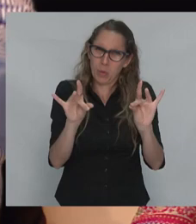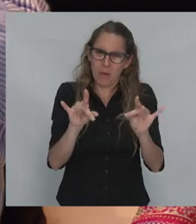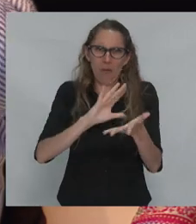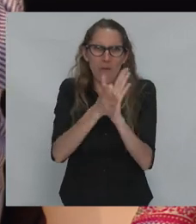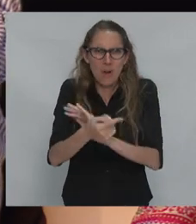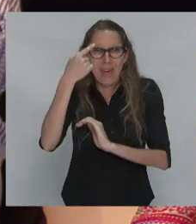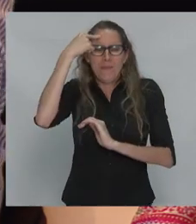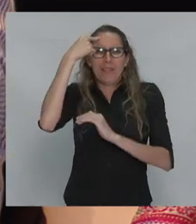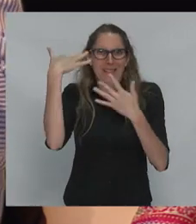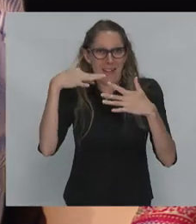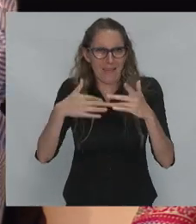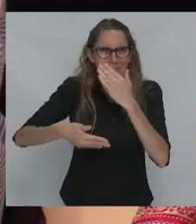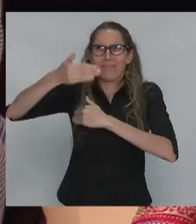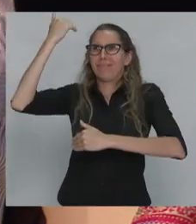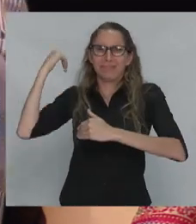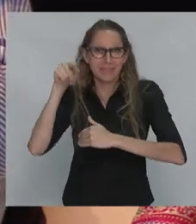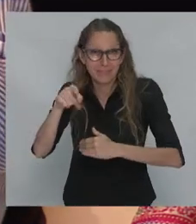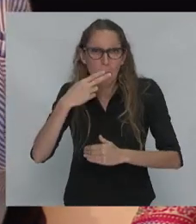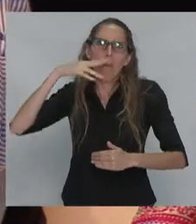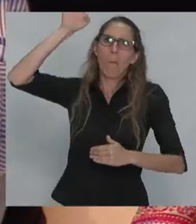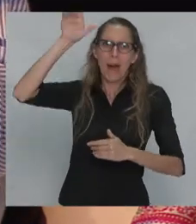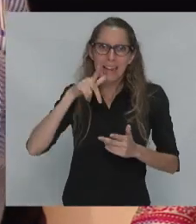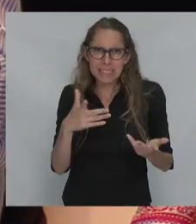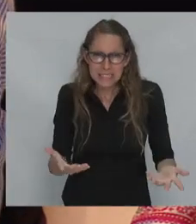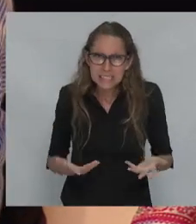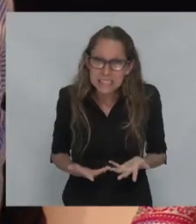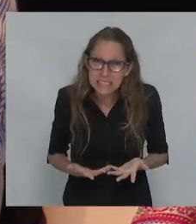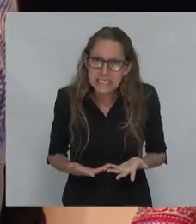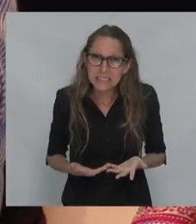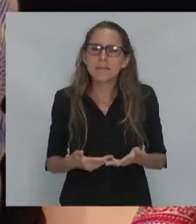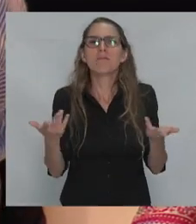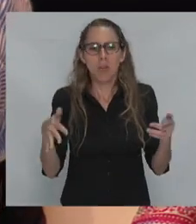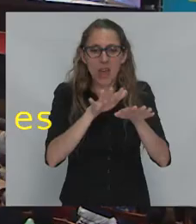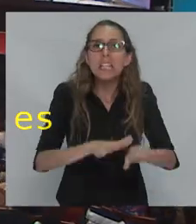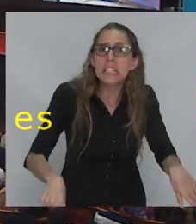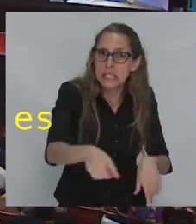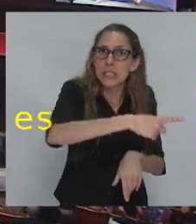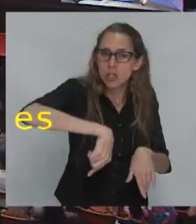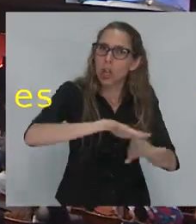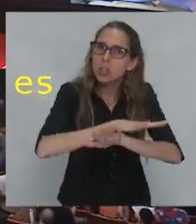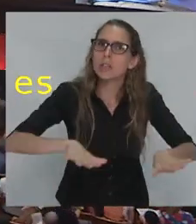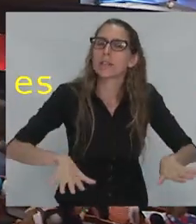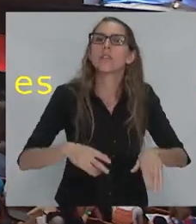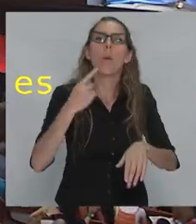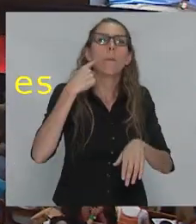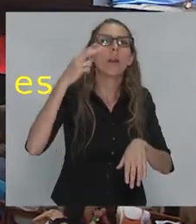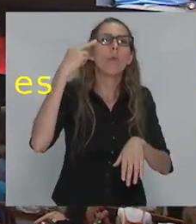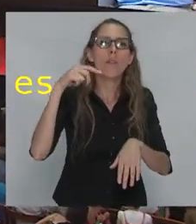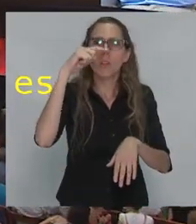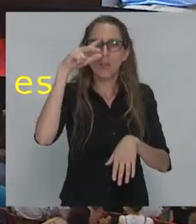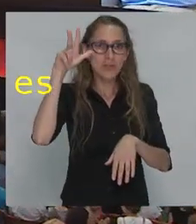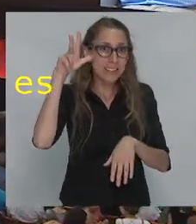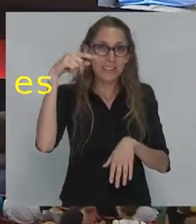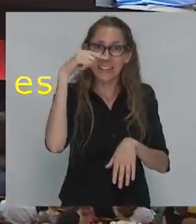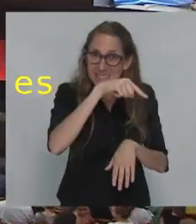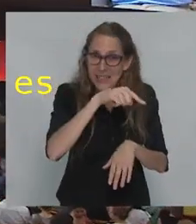enfants se sont soulevés dès 1987, après une période très dure, puisque vous